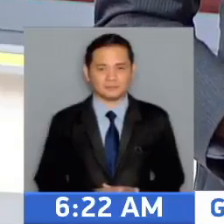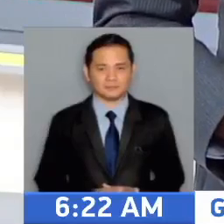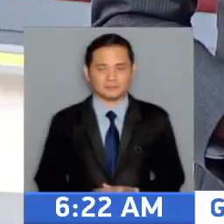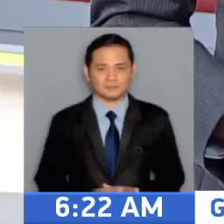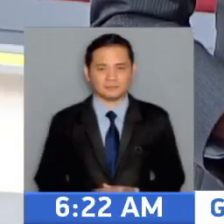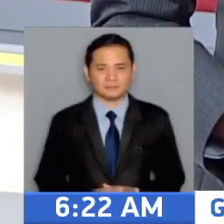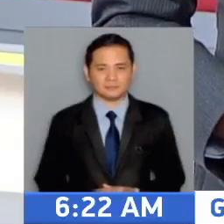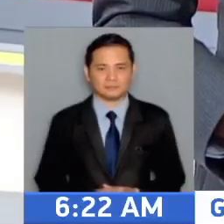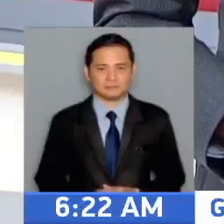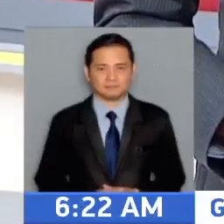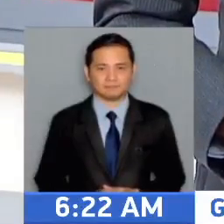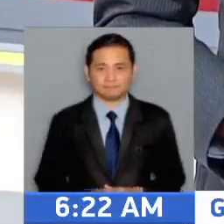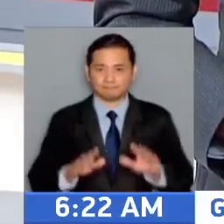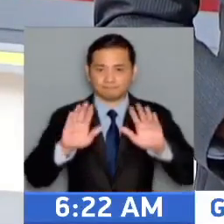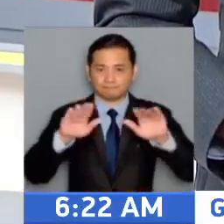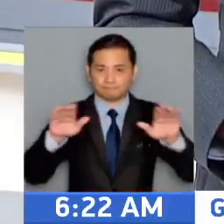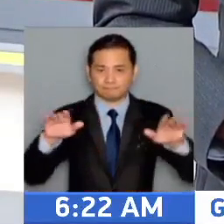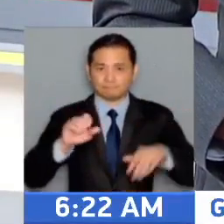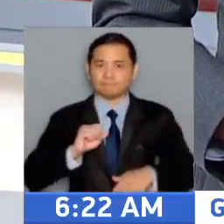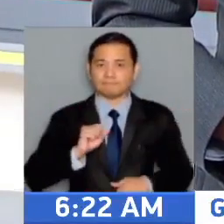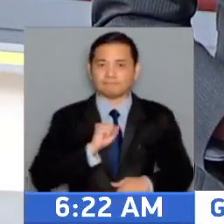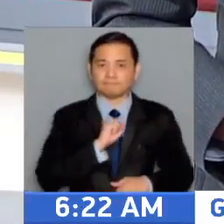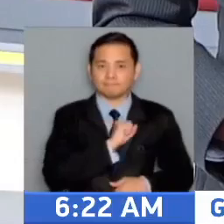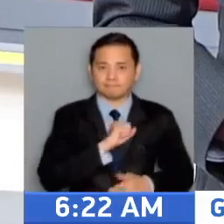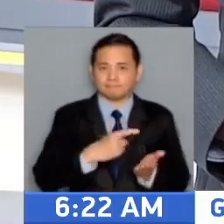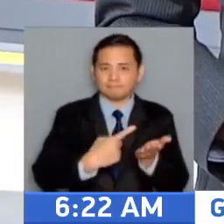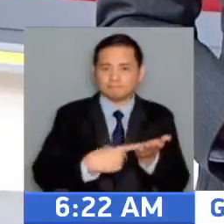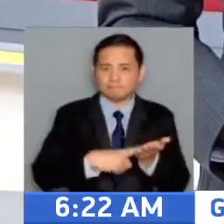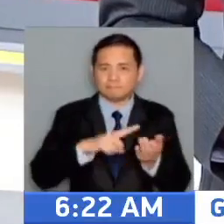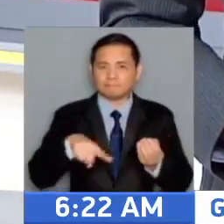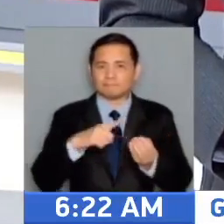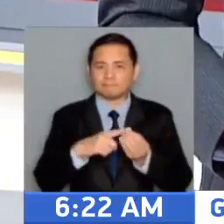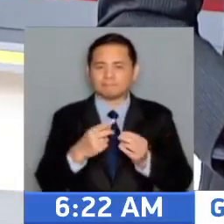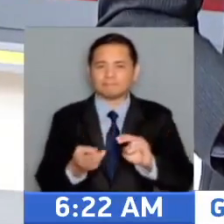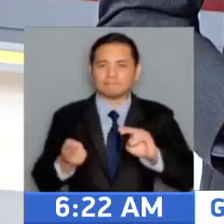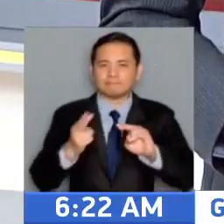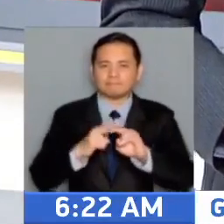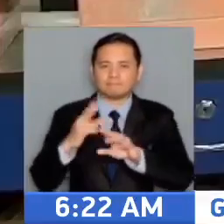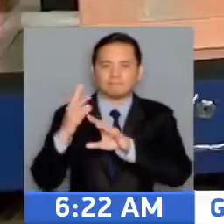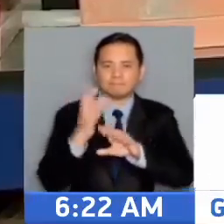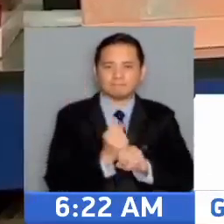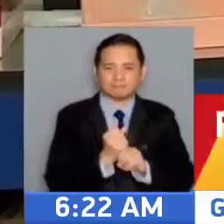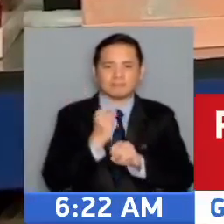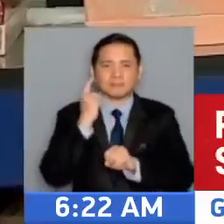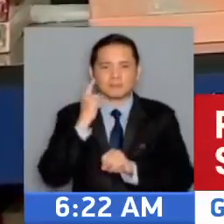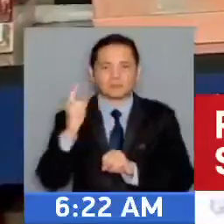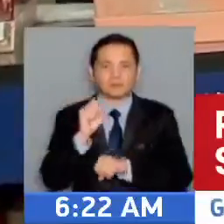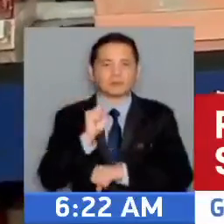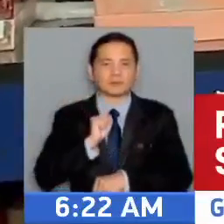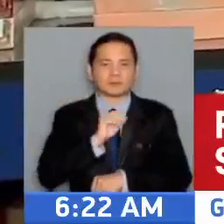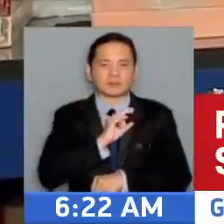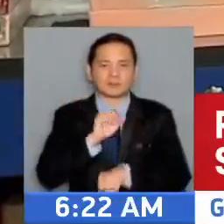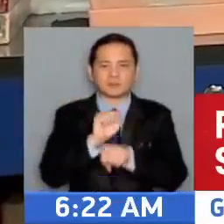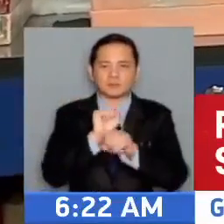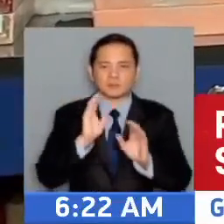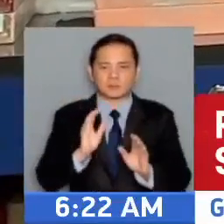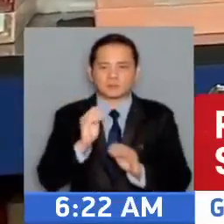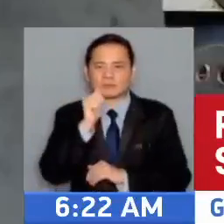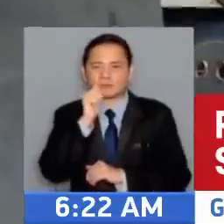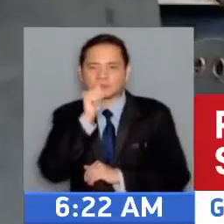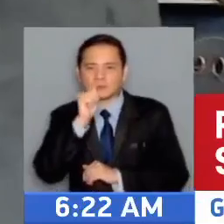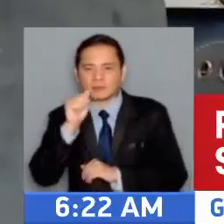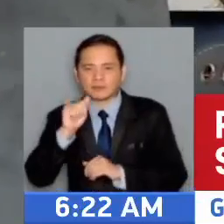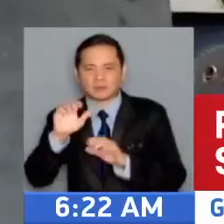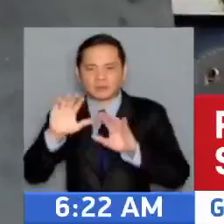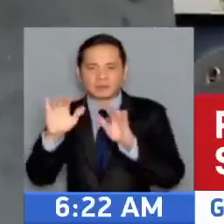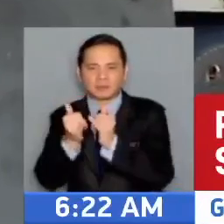Sinusulong sa Senado ang panukalang dagdag sahod para sa mga empleyado sa pribadong sektor. Sa Senate Bill number 2002